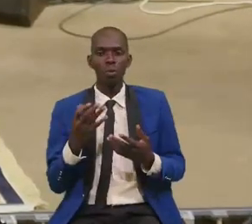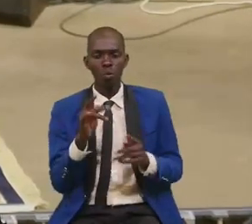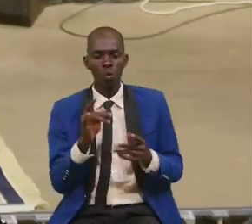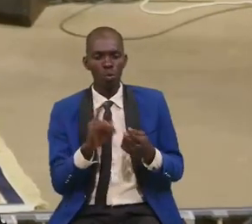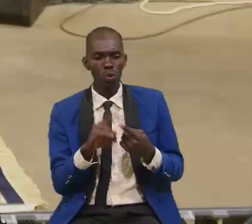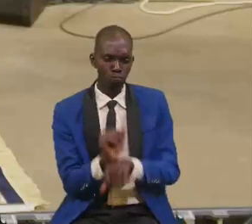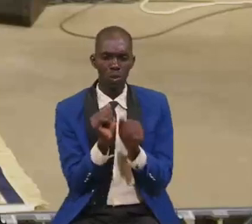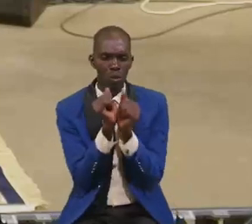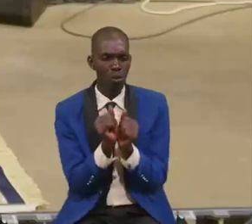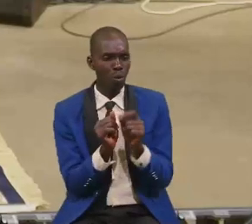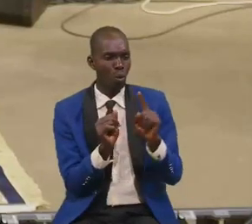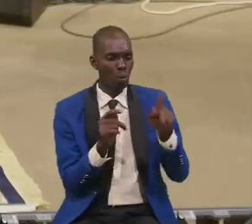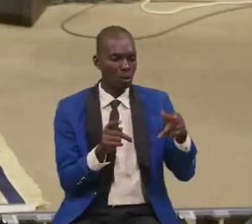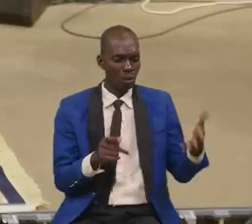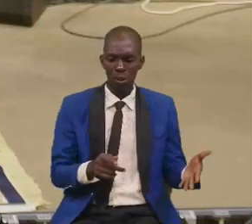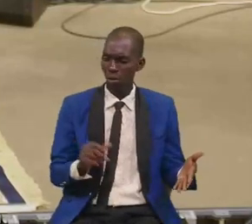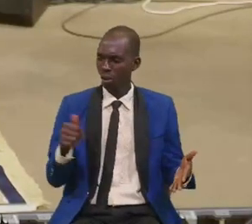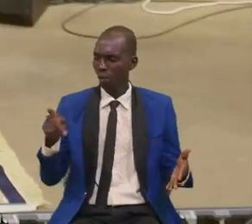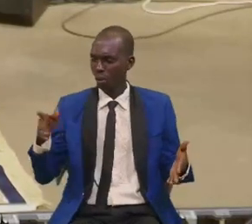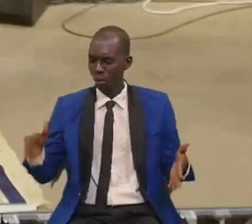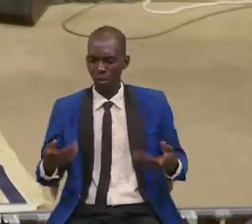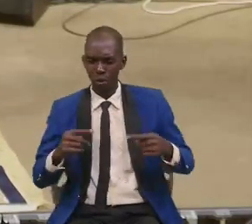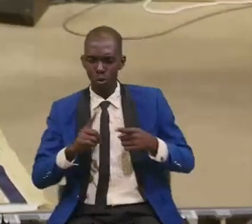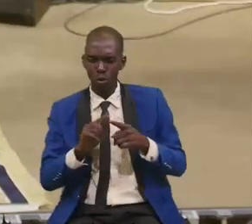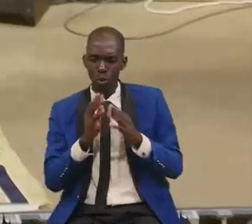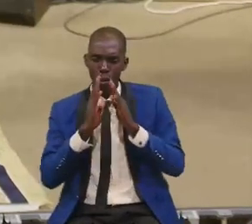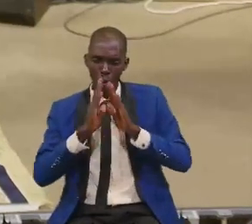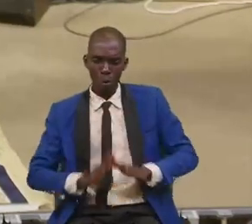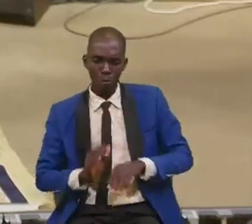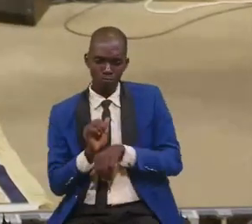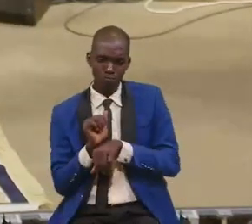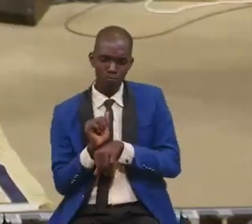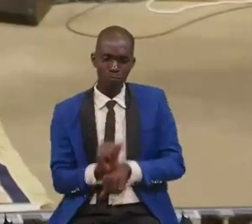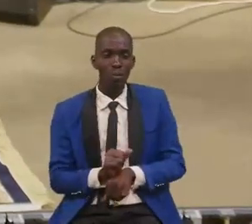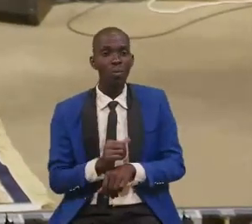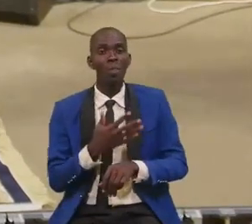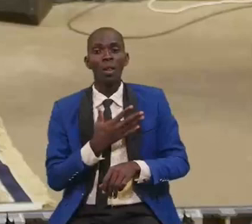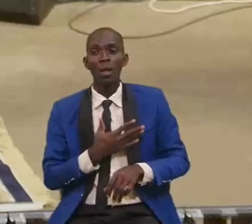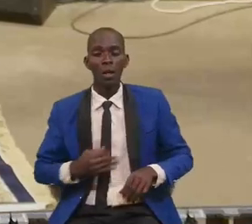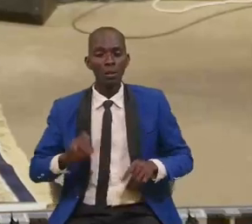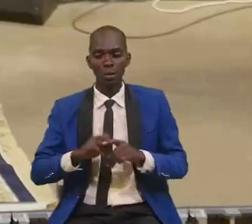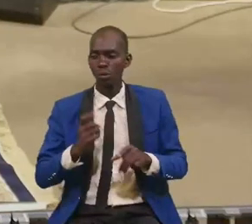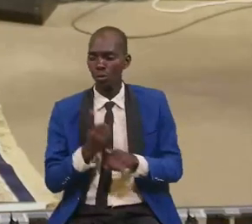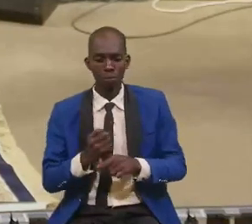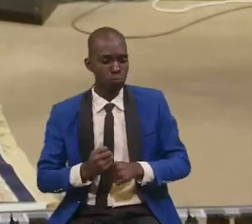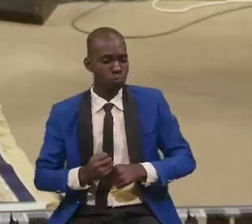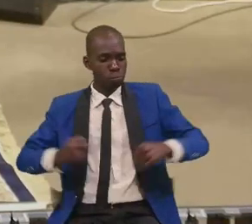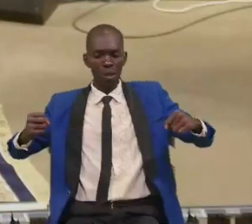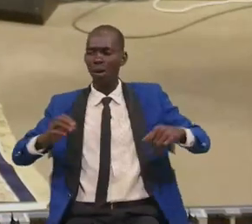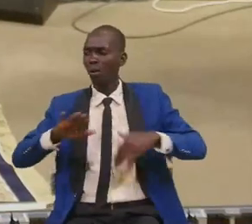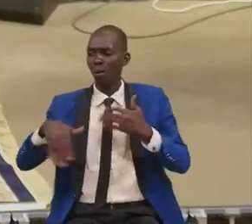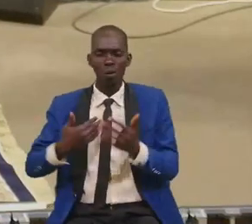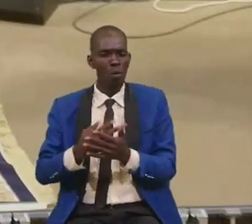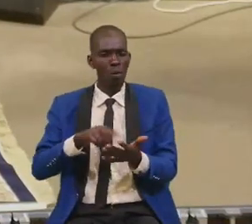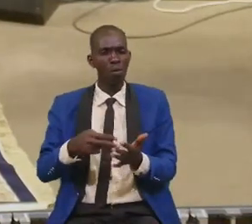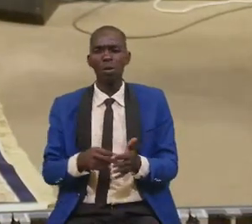ici, un homme par là-bas. Et ils essaient de le maintenir. Et il fait comme ça. Et il tombe par terre. Il dit, ah, ça, ce n'est